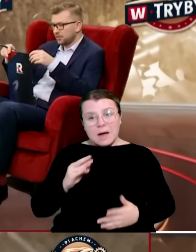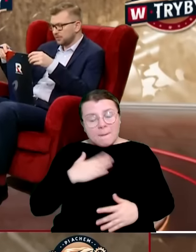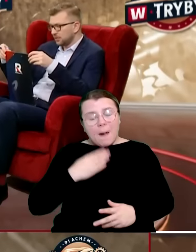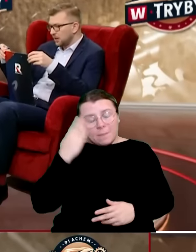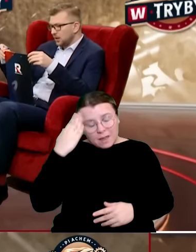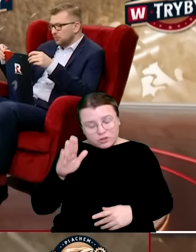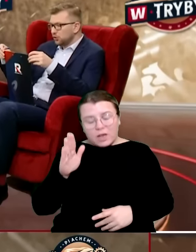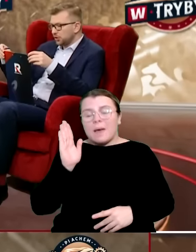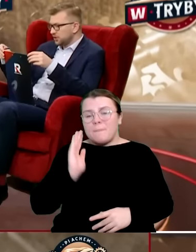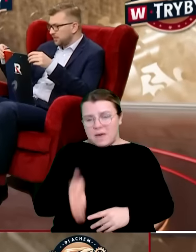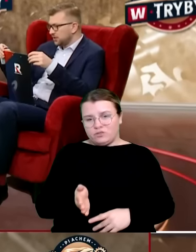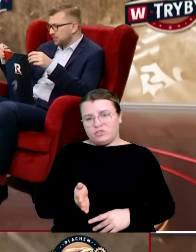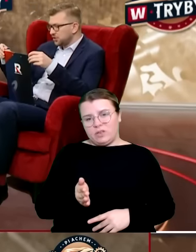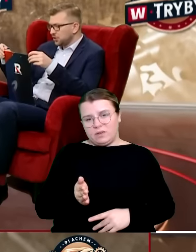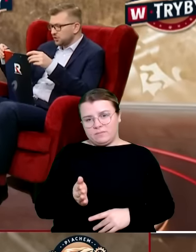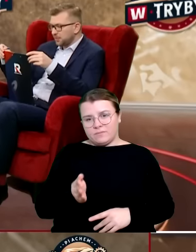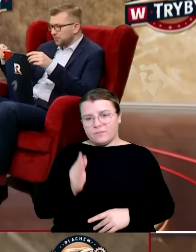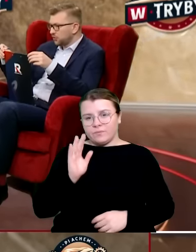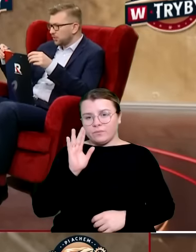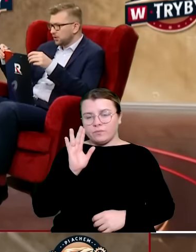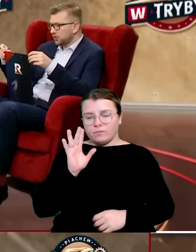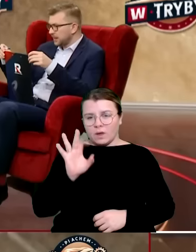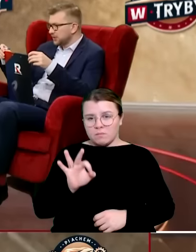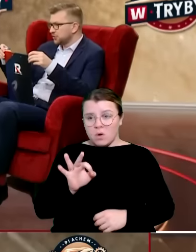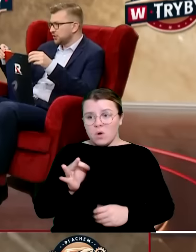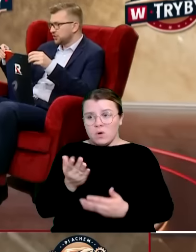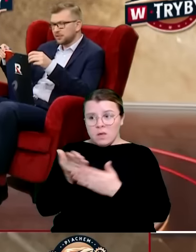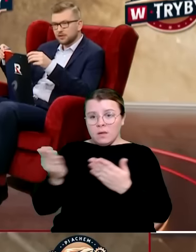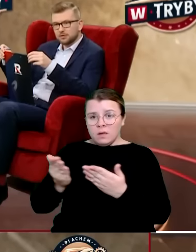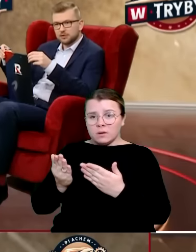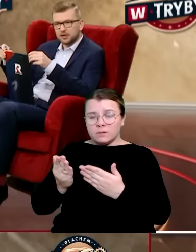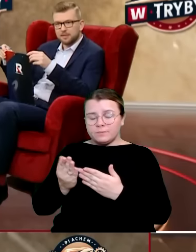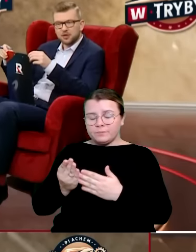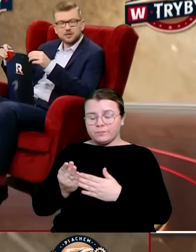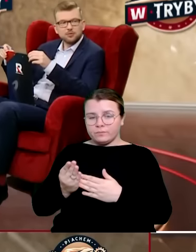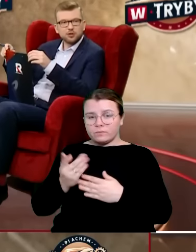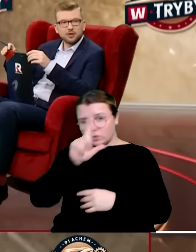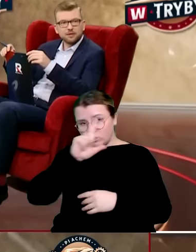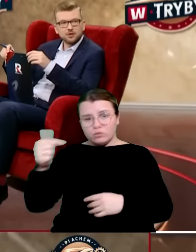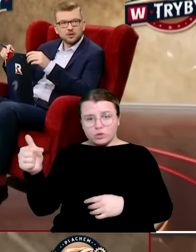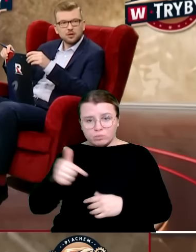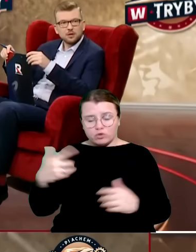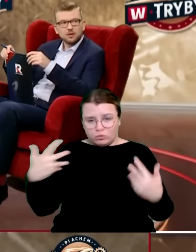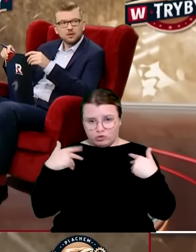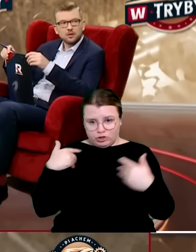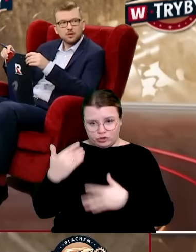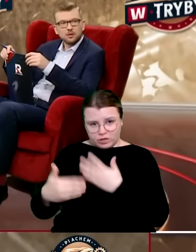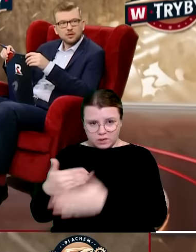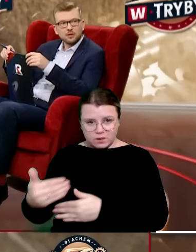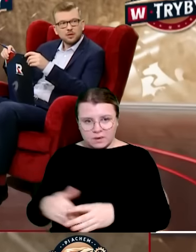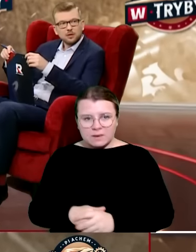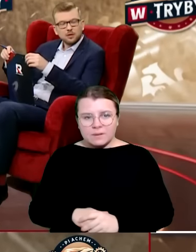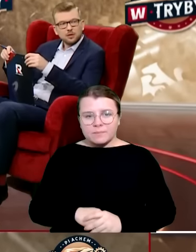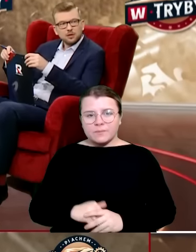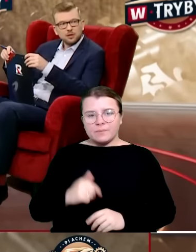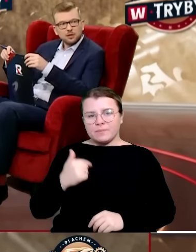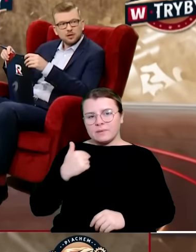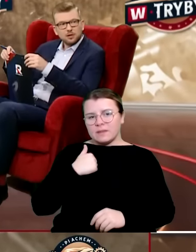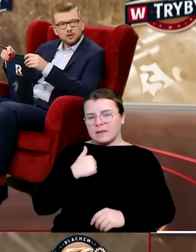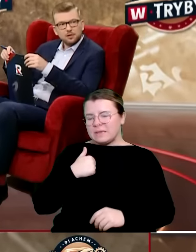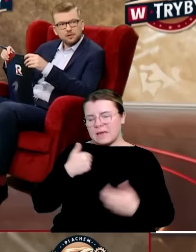bo no, muszą, żeby ci ludzie po prostu mogli normalnie żyć. Słuchajcie, to inaczej. To nie chodzi o chwalenie się, bo ja do tego ręki